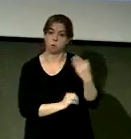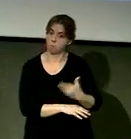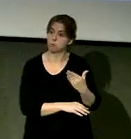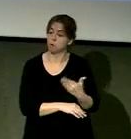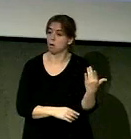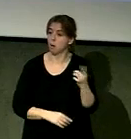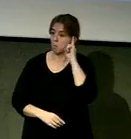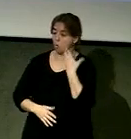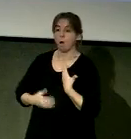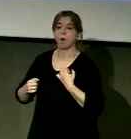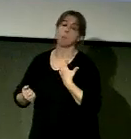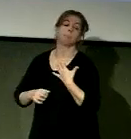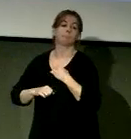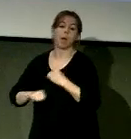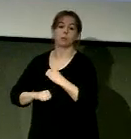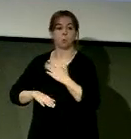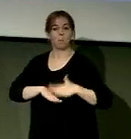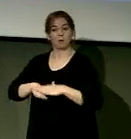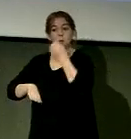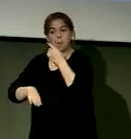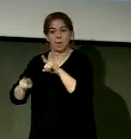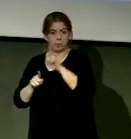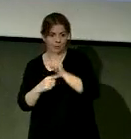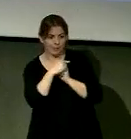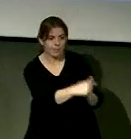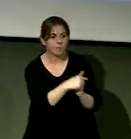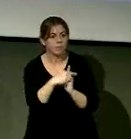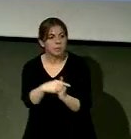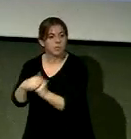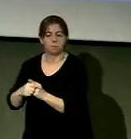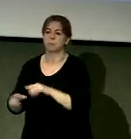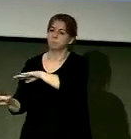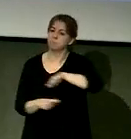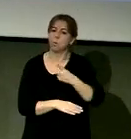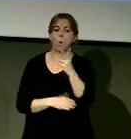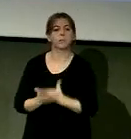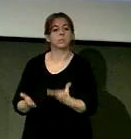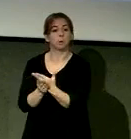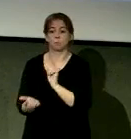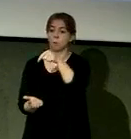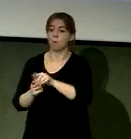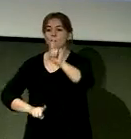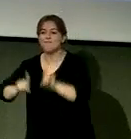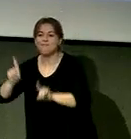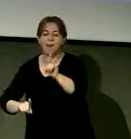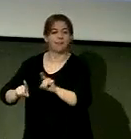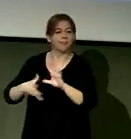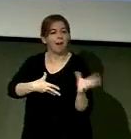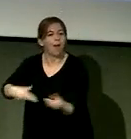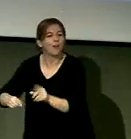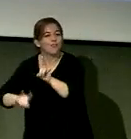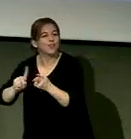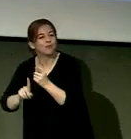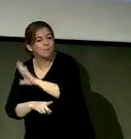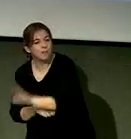de nos actions de prévention. Le milieu festif est aussi un secteur où nous souhaitons continuer à agir en termes de prévention